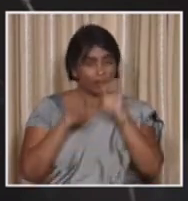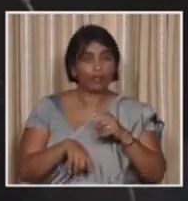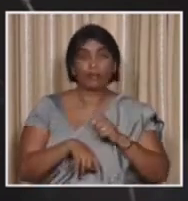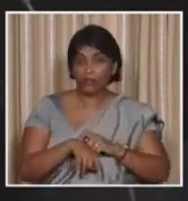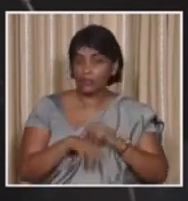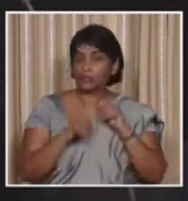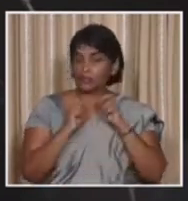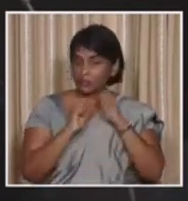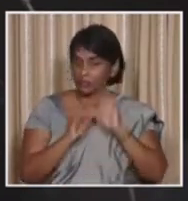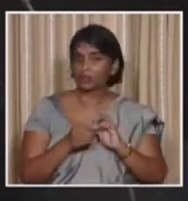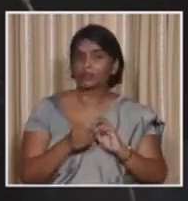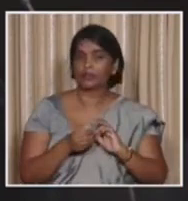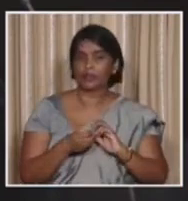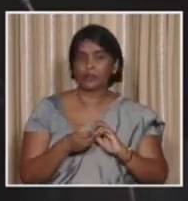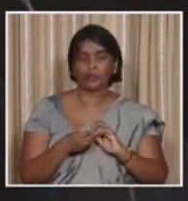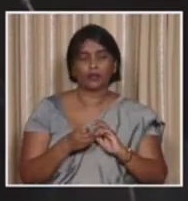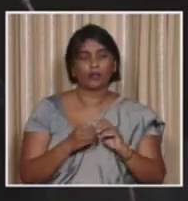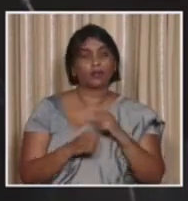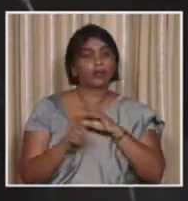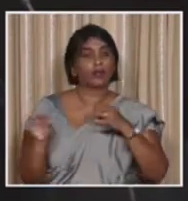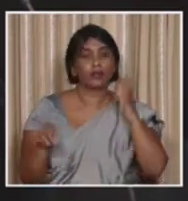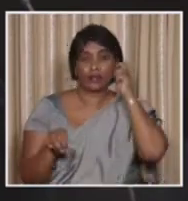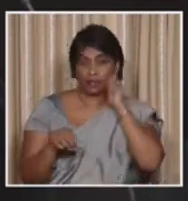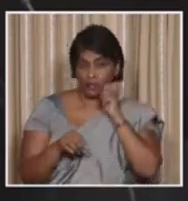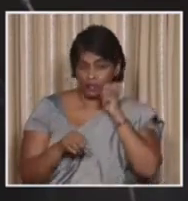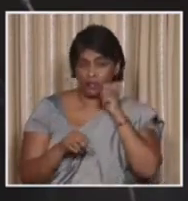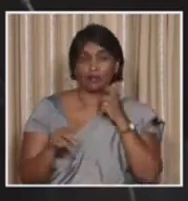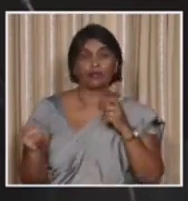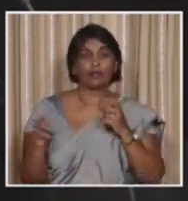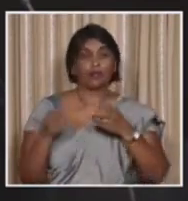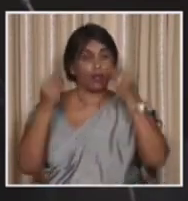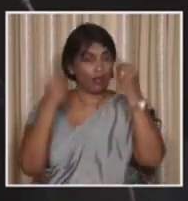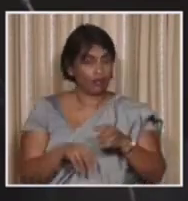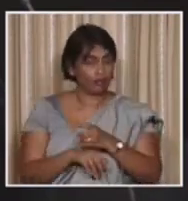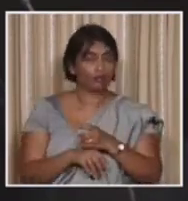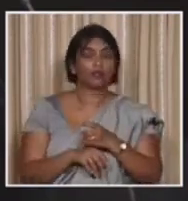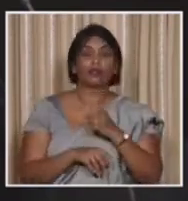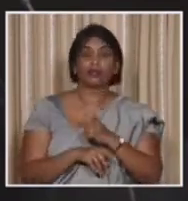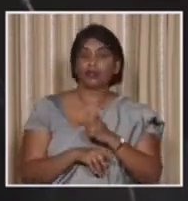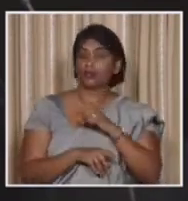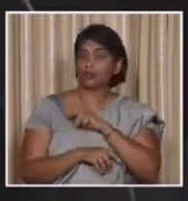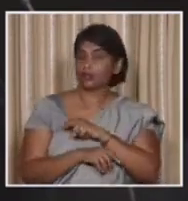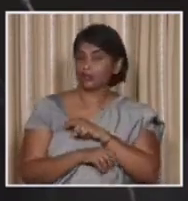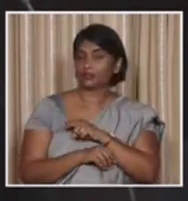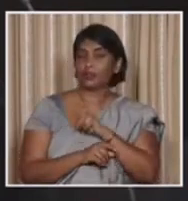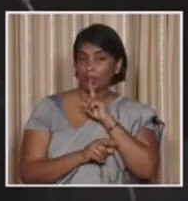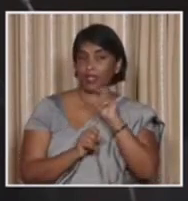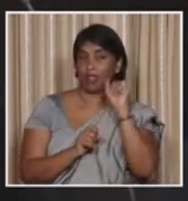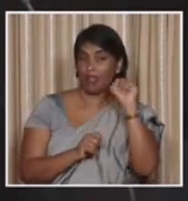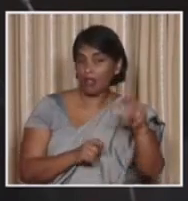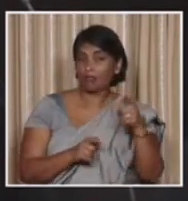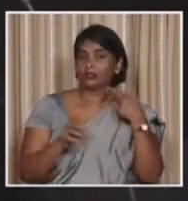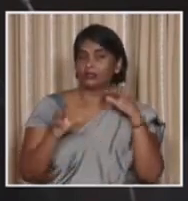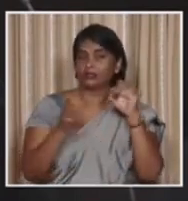අවස්ථා තුළින් තමයි ඊට පස්සේ ත්‍රස්තවාදීන් අර කඩාකප්පල්කාරීන් කියන ලේබල්